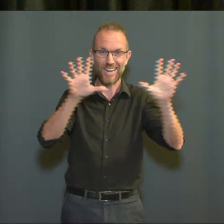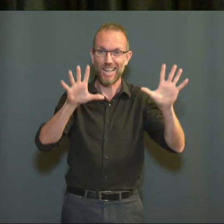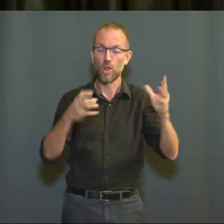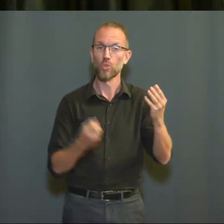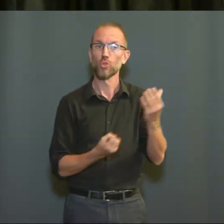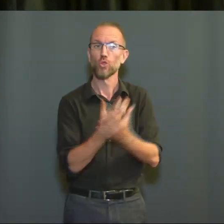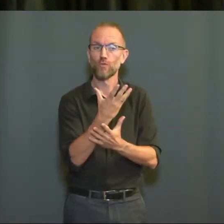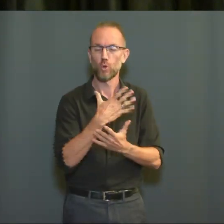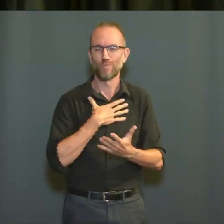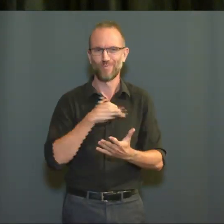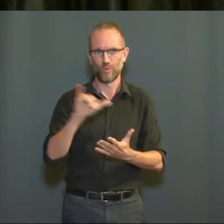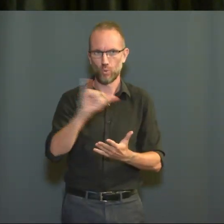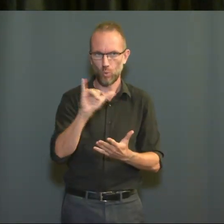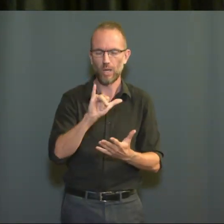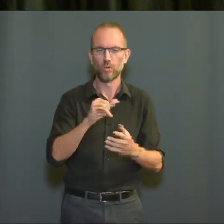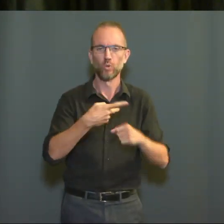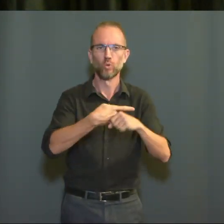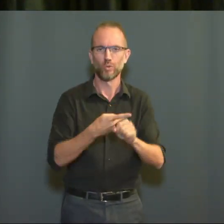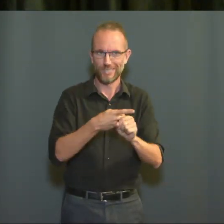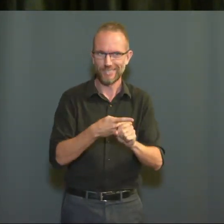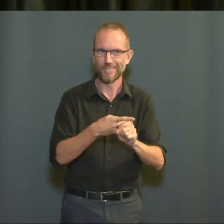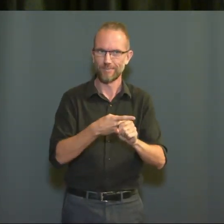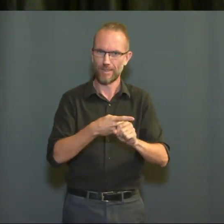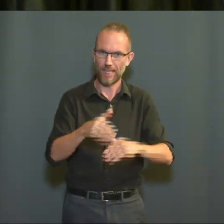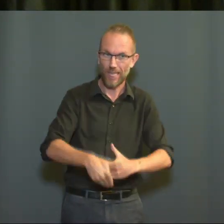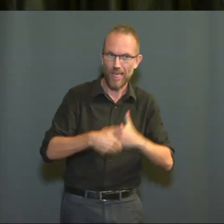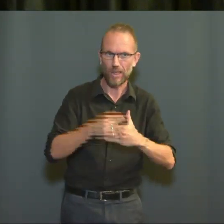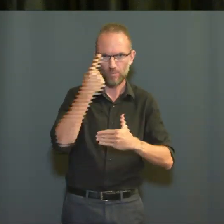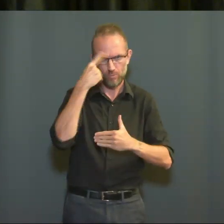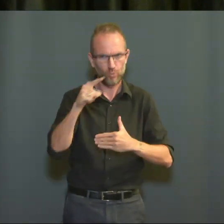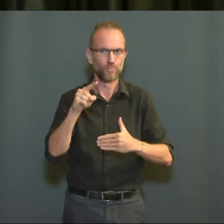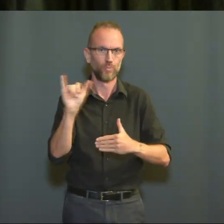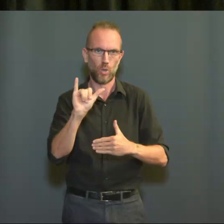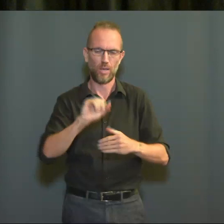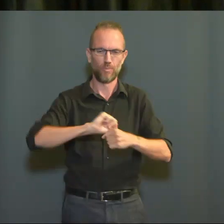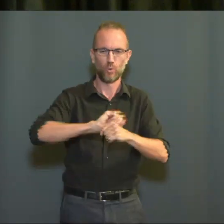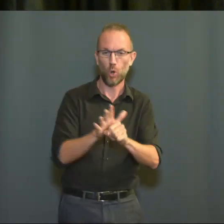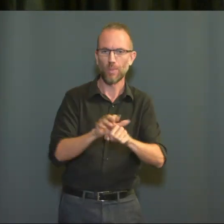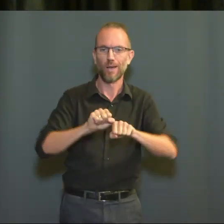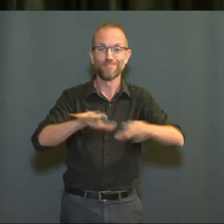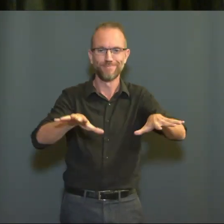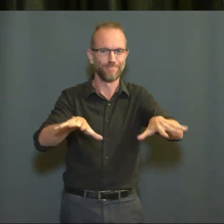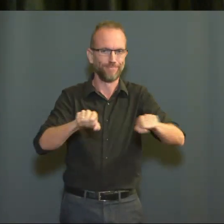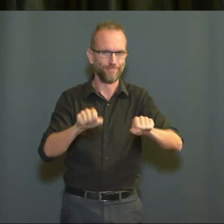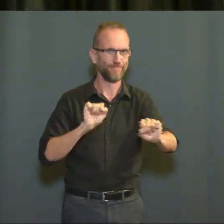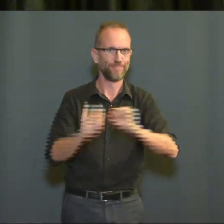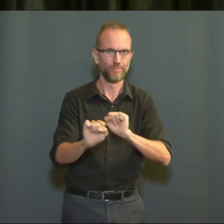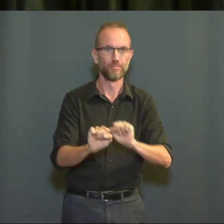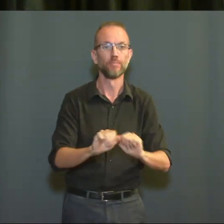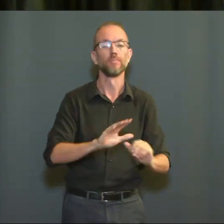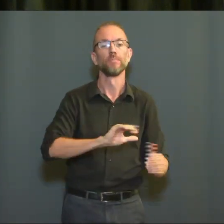technique qui va nous aider dans cette lutte contre la propagation du virus. Mais je vais d'abord laisser la parole à Steven Van